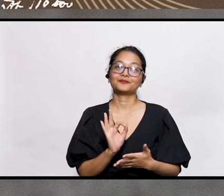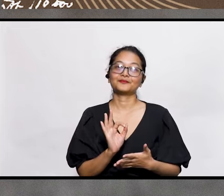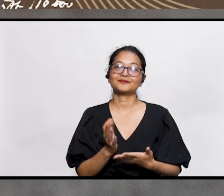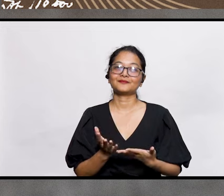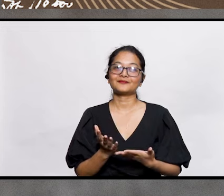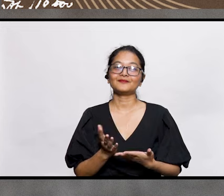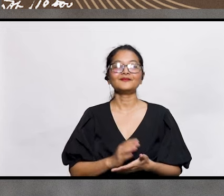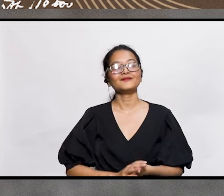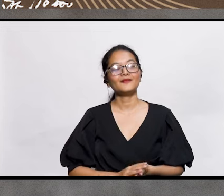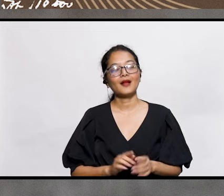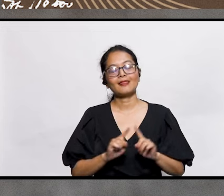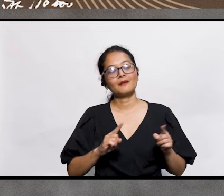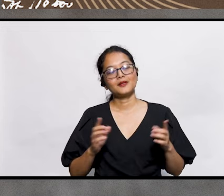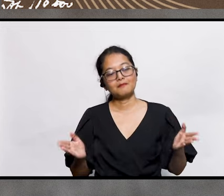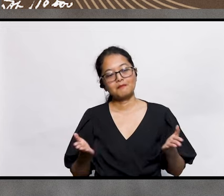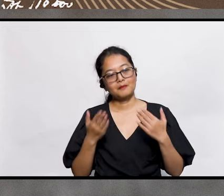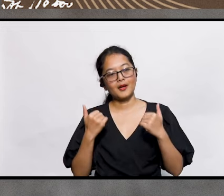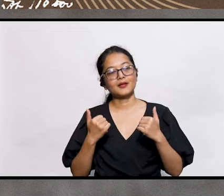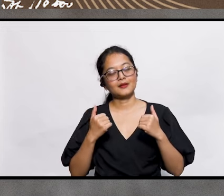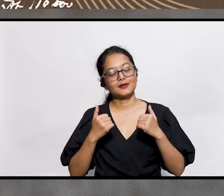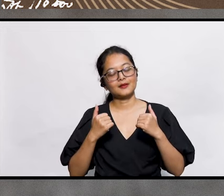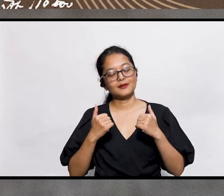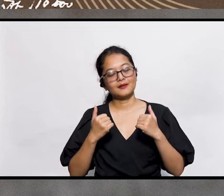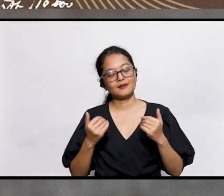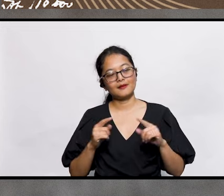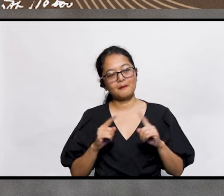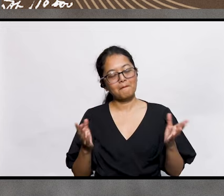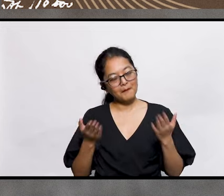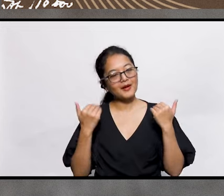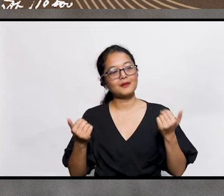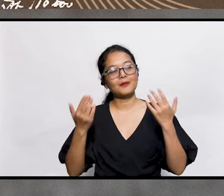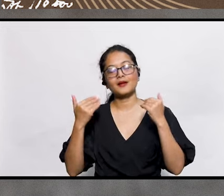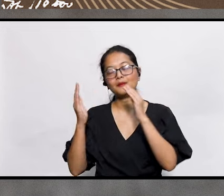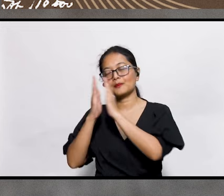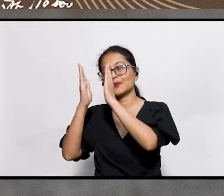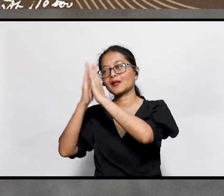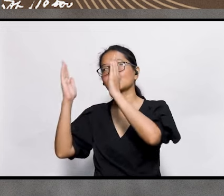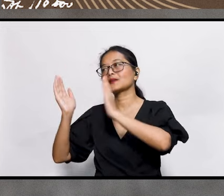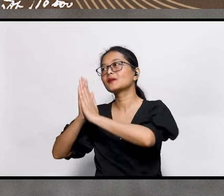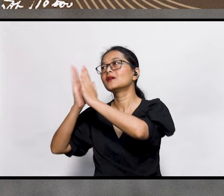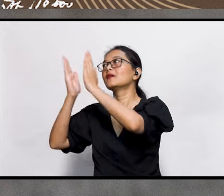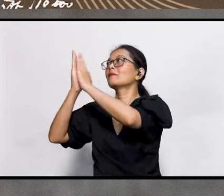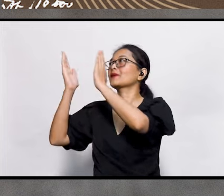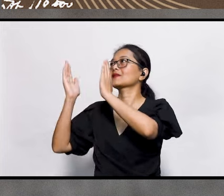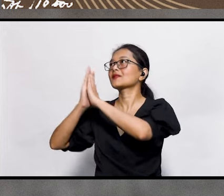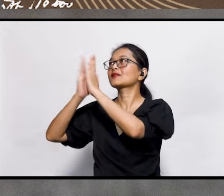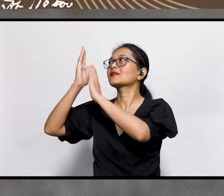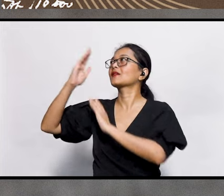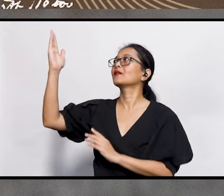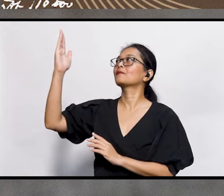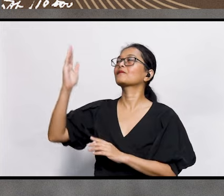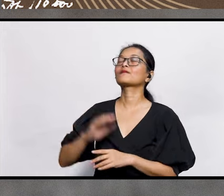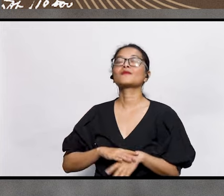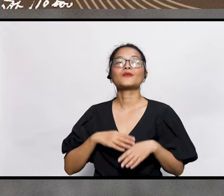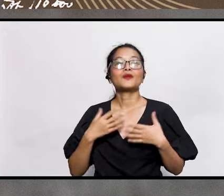ini terus memuji Tuhan praise him Pujilah Dia meski